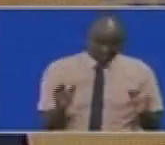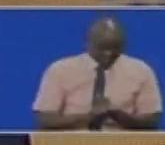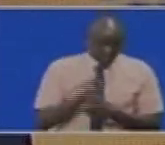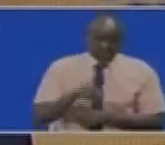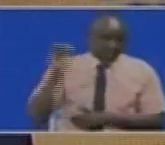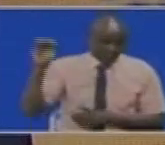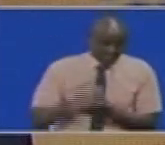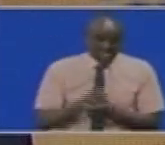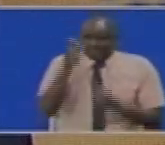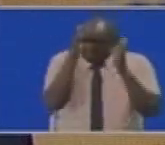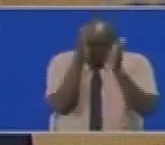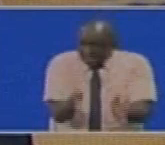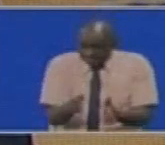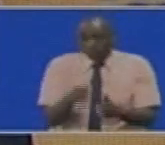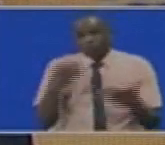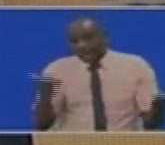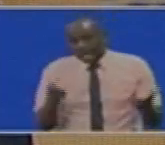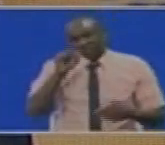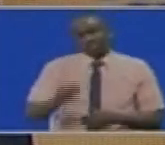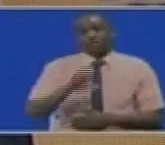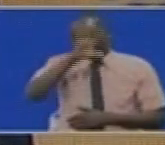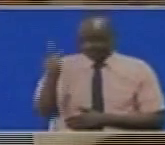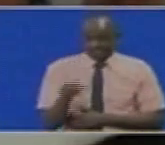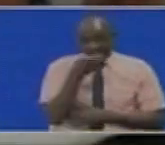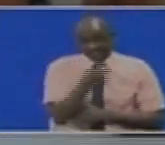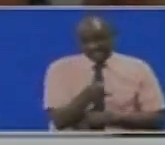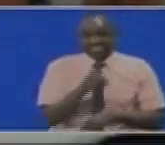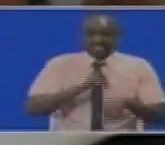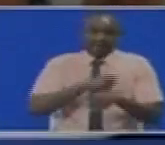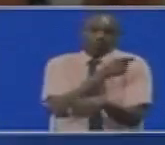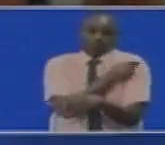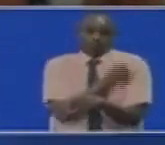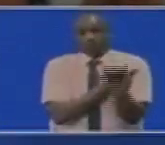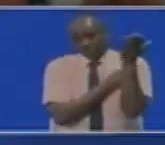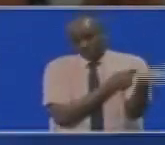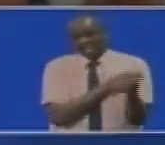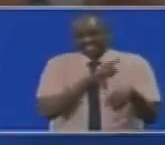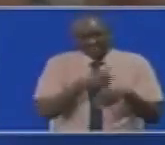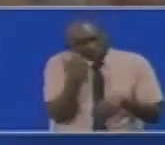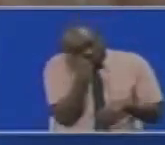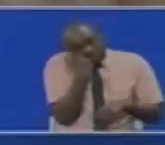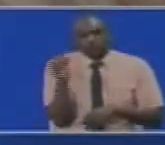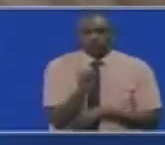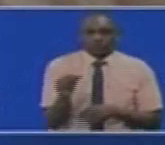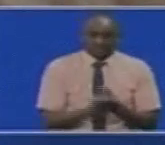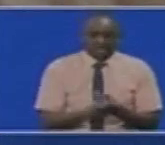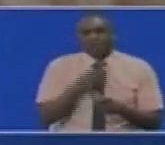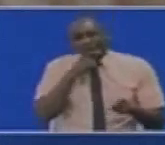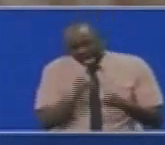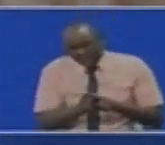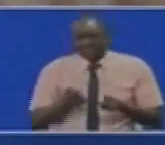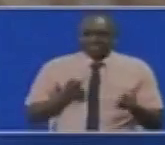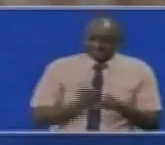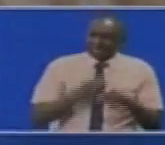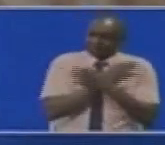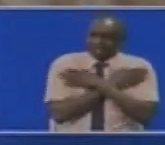asubuhi. Marehemu alifariki akiwa nchini Afrika Kusini ambako alikuwa akipokea matibabu baada ya kuugua kwa muda. Ndugu, jamaa na marafiki